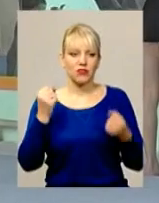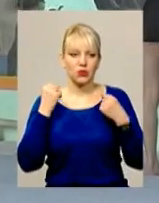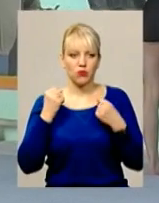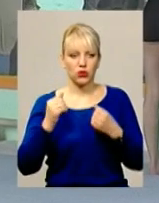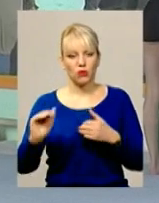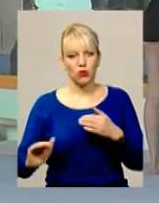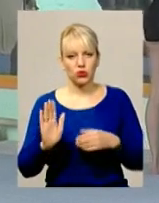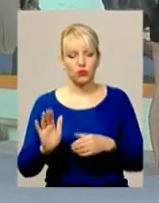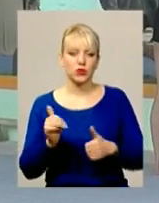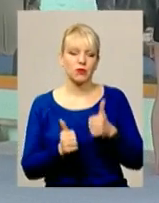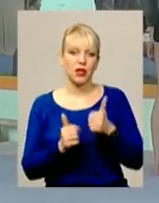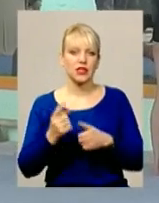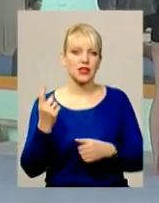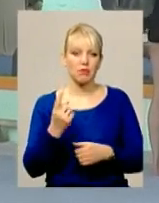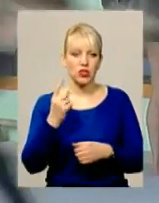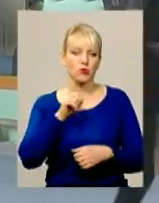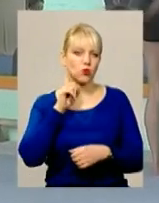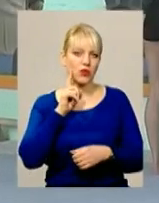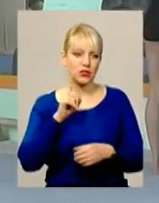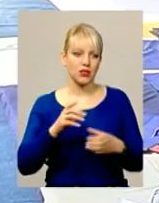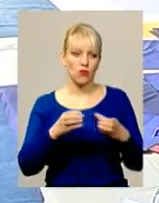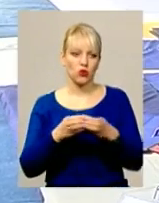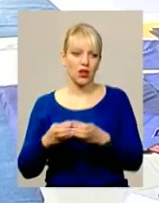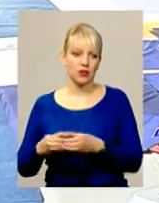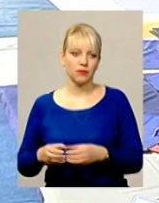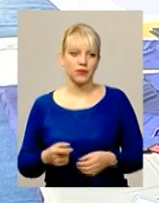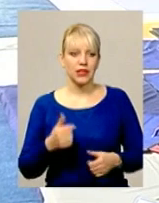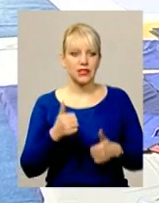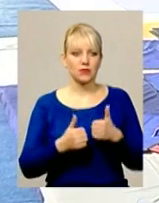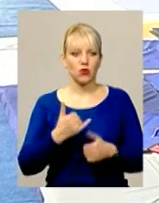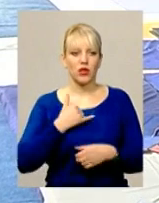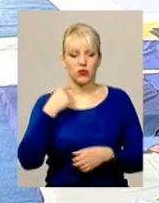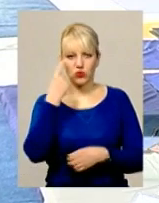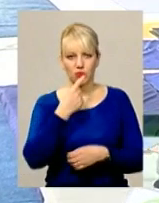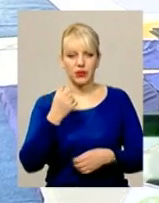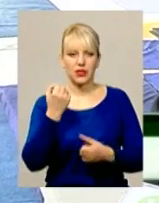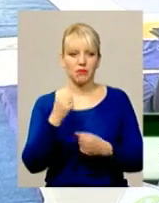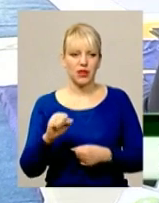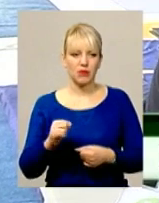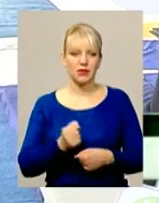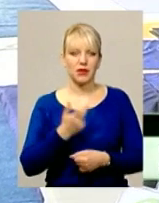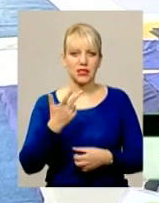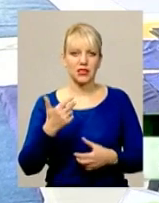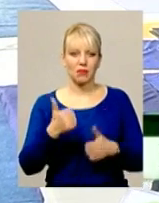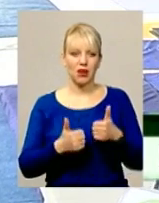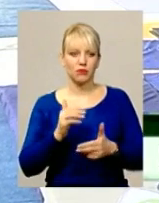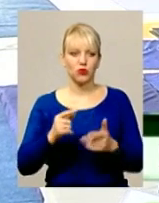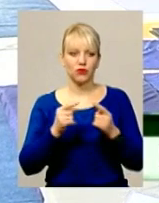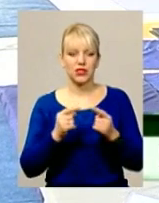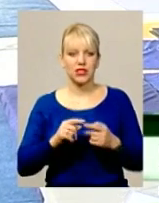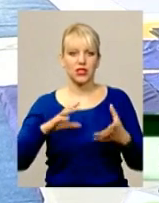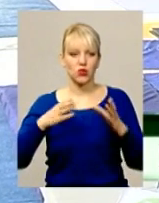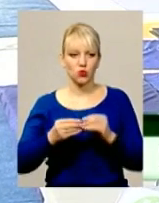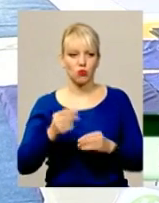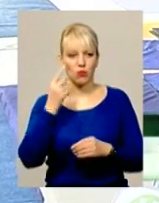народження змагатимуться за першим юнацьким розрядом. Змагання в нас особисті, і переможці та призери змагань будуть визначатися за сумою